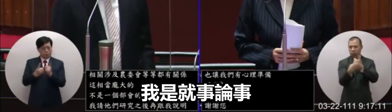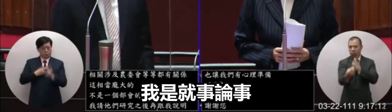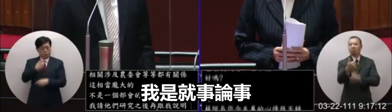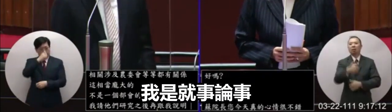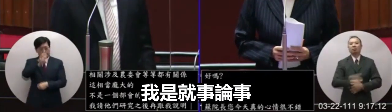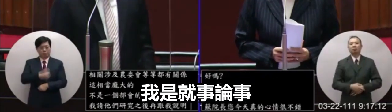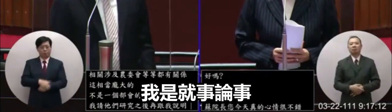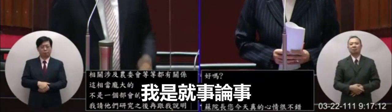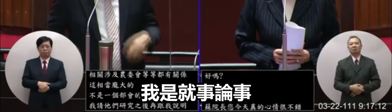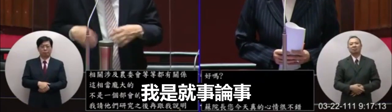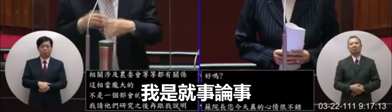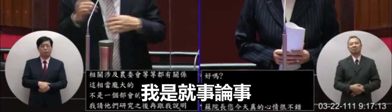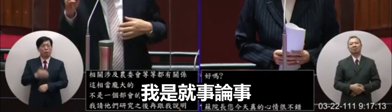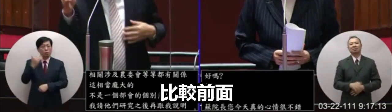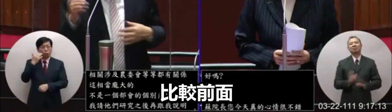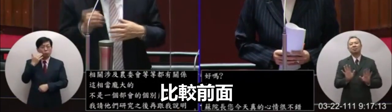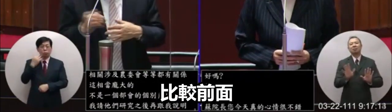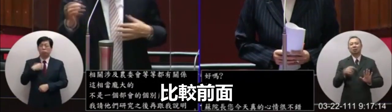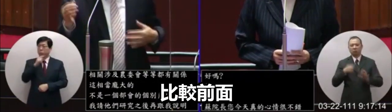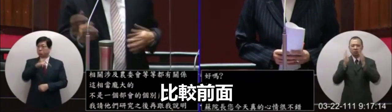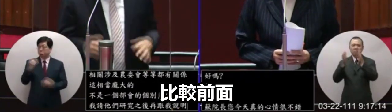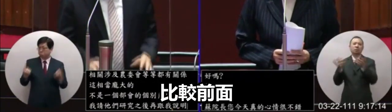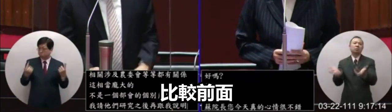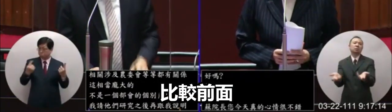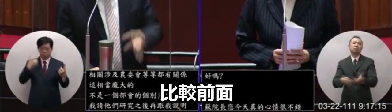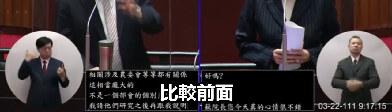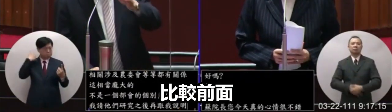好， 我是就事论事， 比